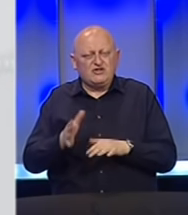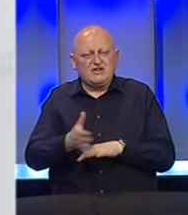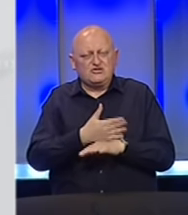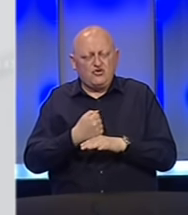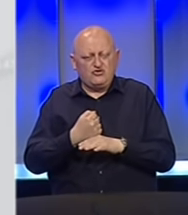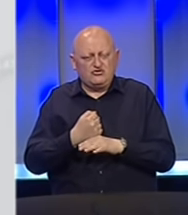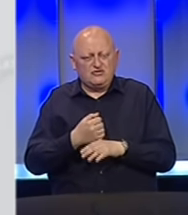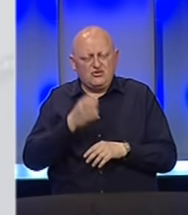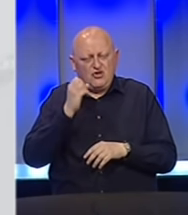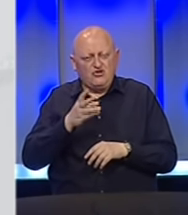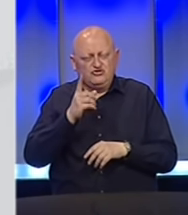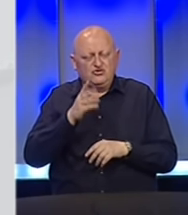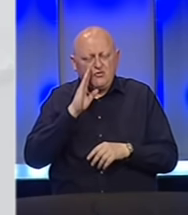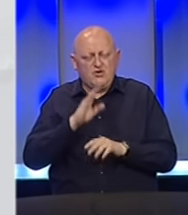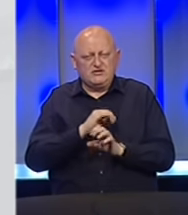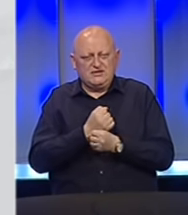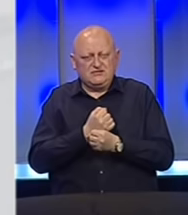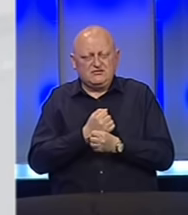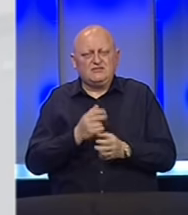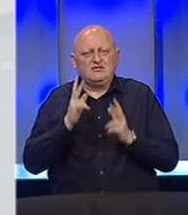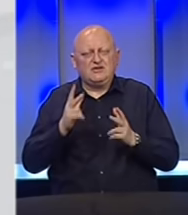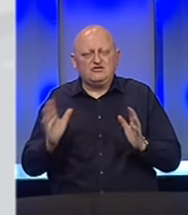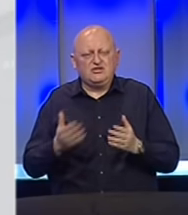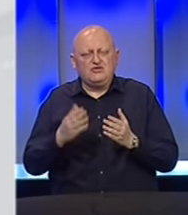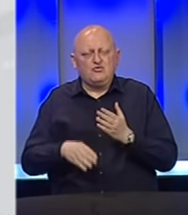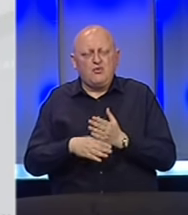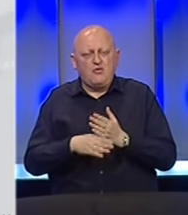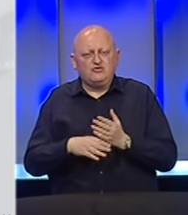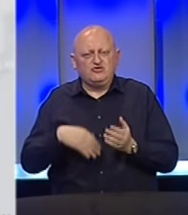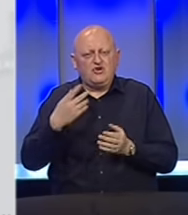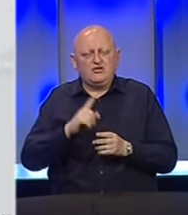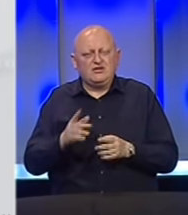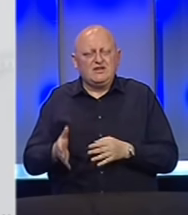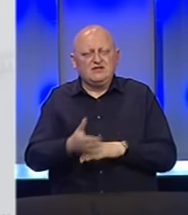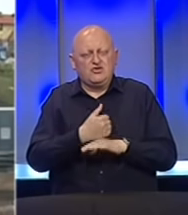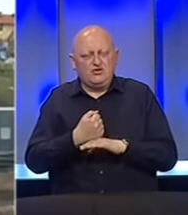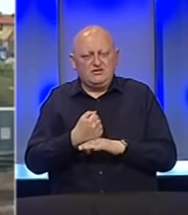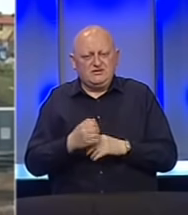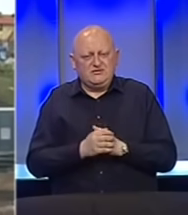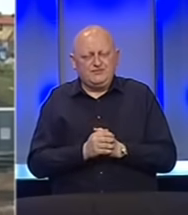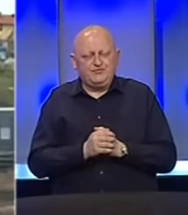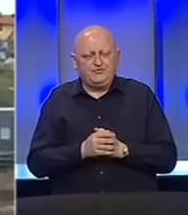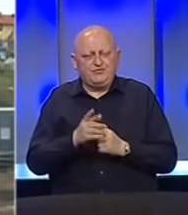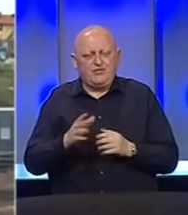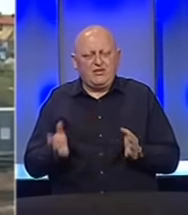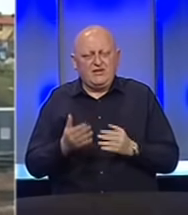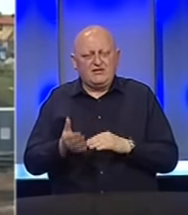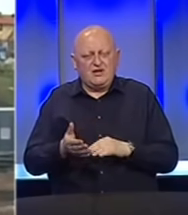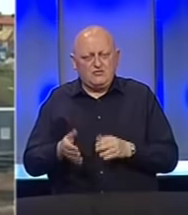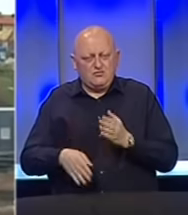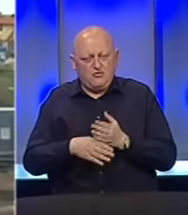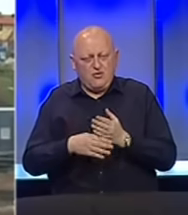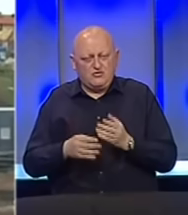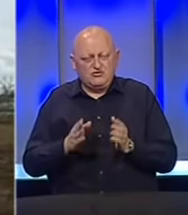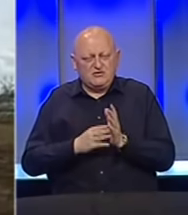neiskorištena. Vrlo loše je to da Bosna i Hercegovina zatraži hitnu pomoć, a onda je ne iskoristi. I dok je hitna pomoć MMF-a i